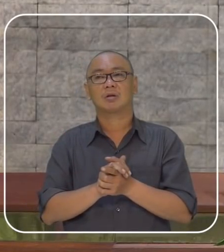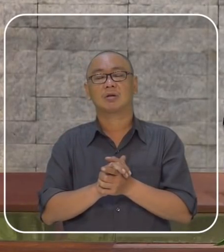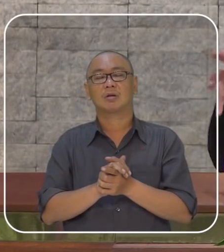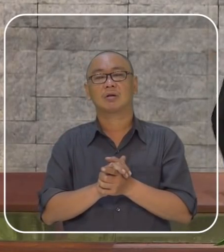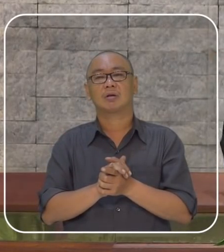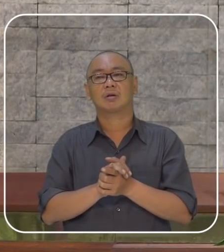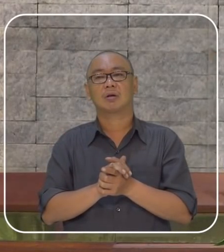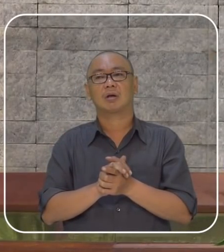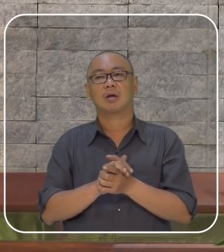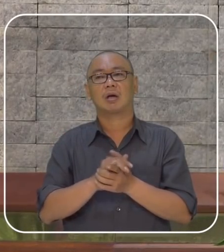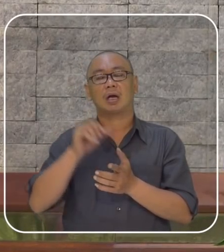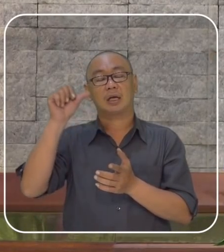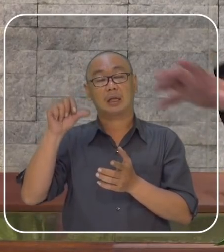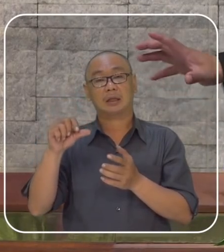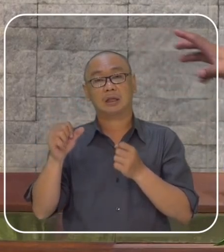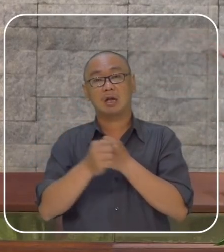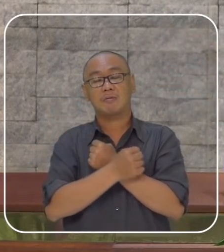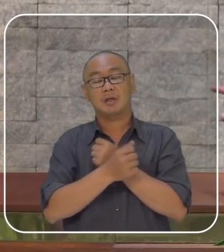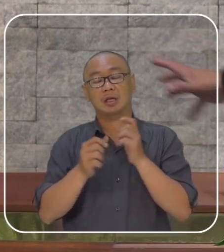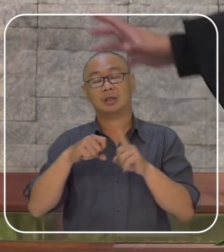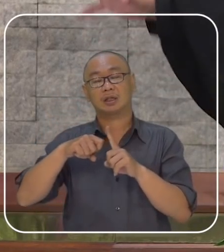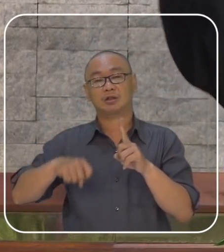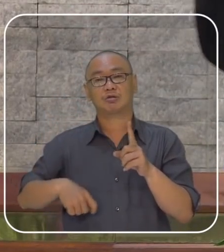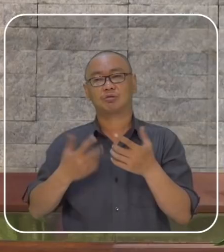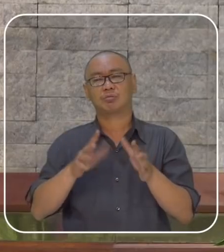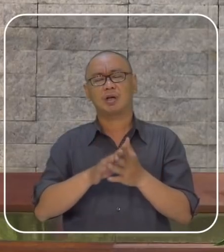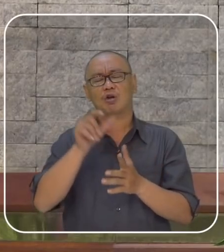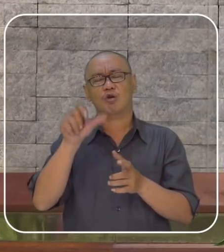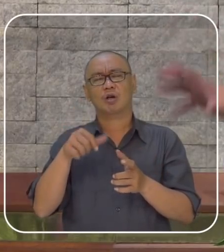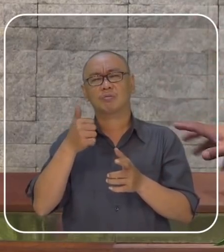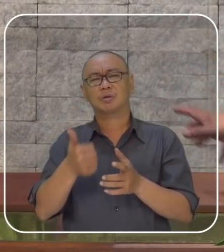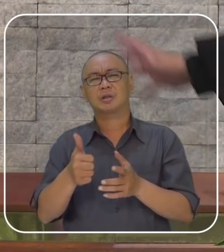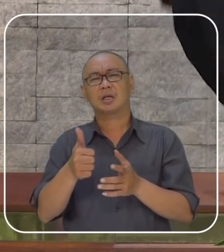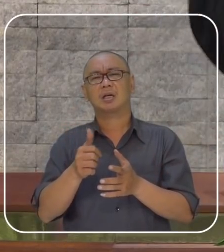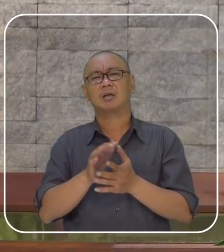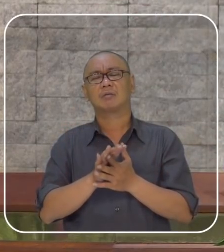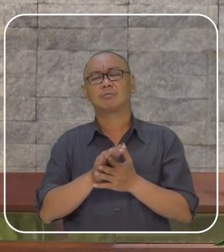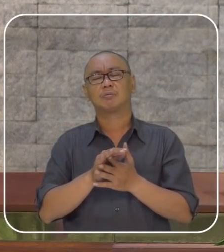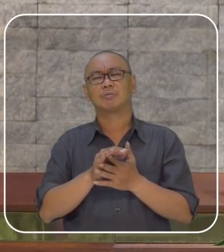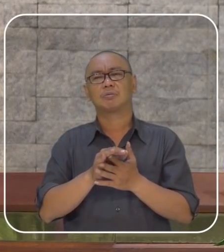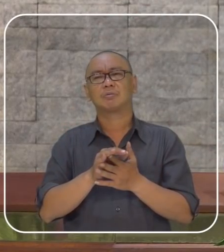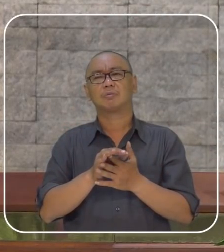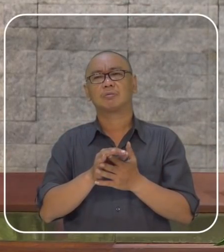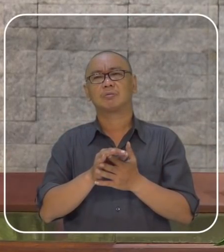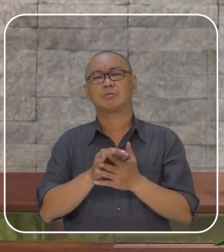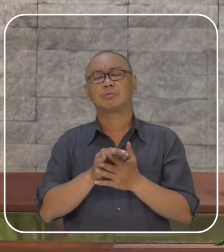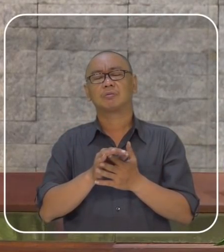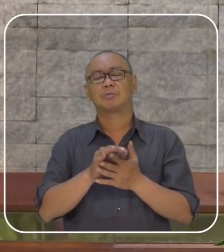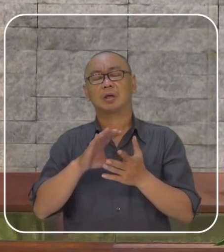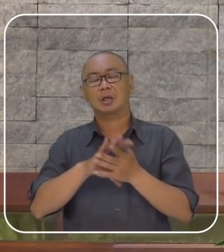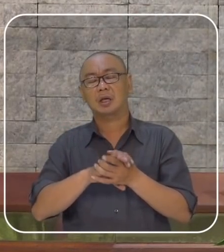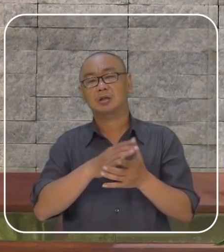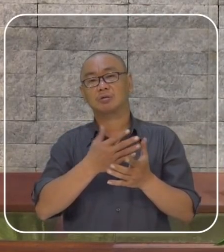keselamatan Kristus. Supaya orang dapat mengenal Kristus, semua dunia dapat mengenal